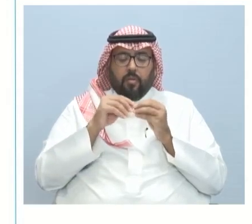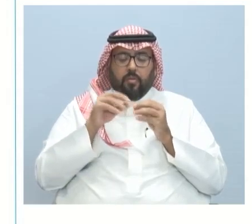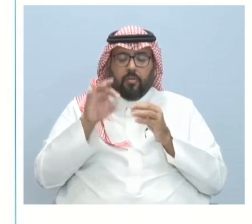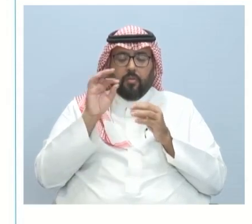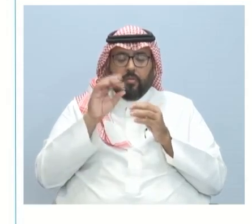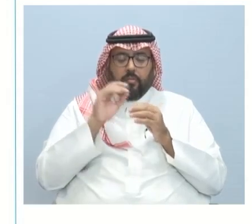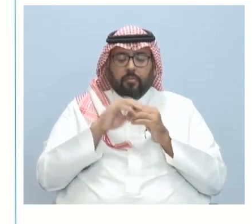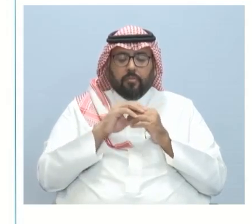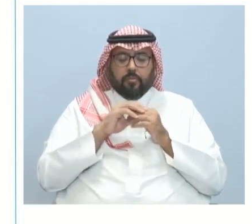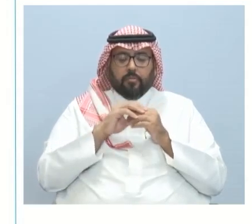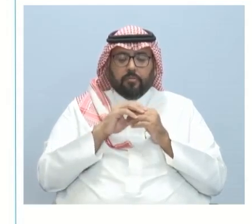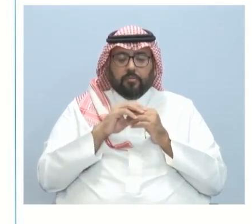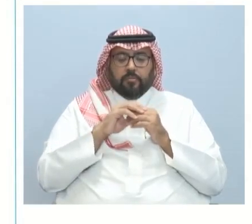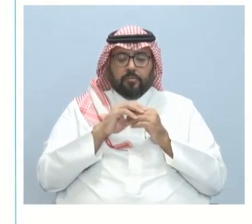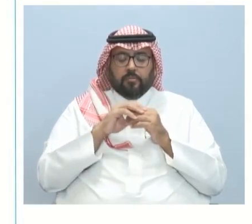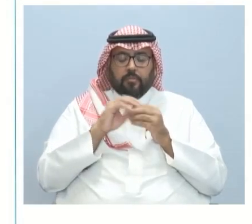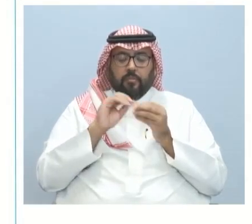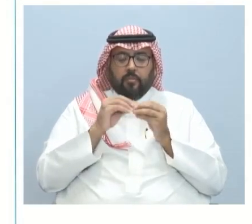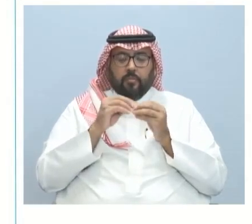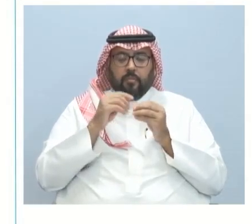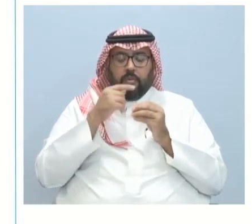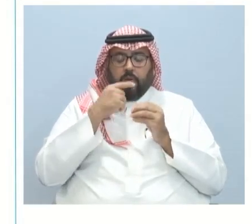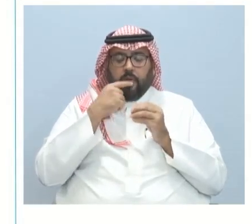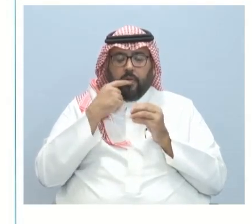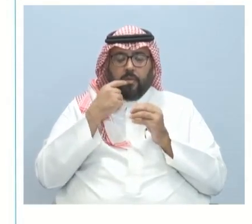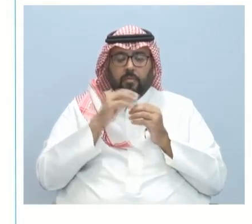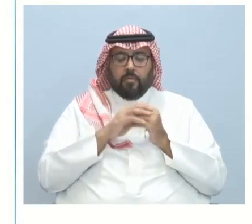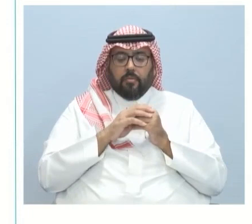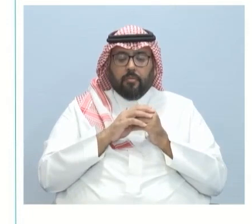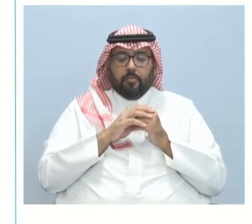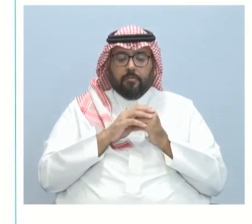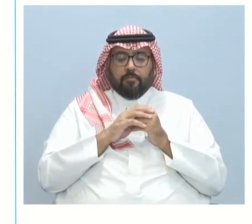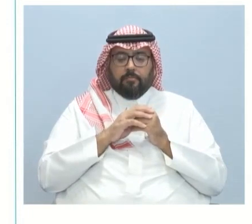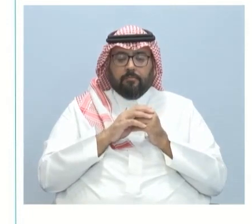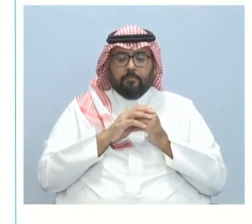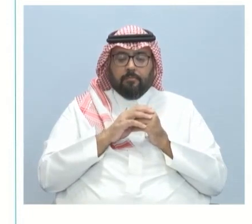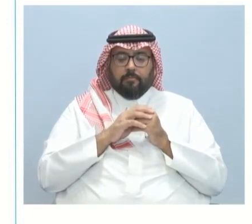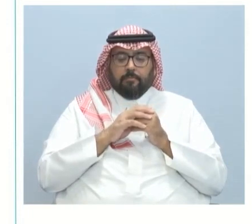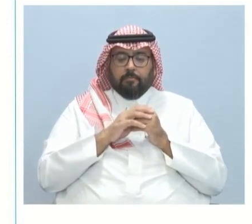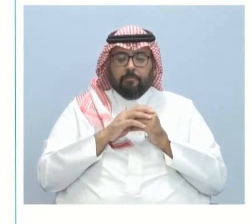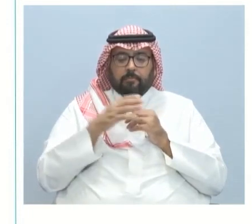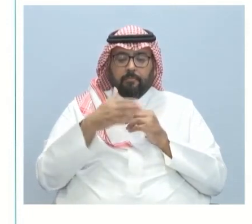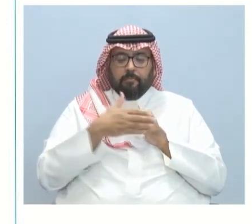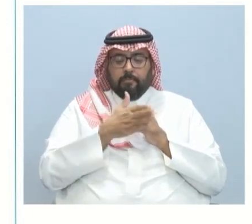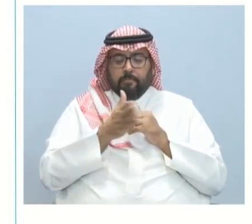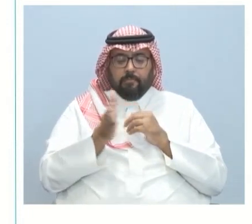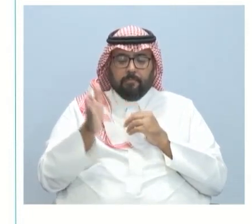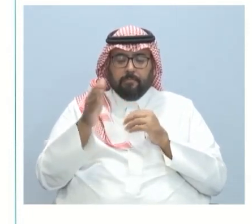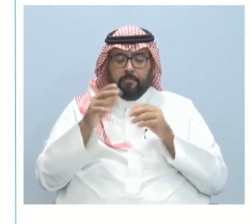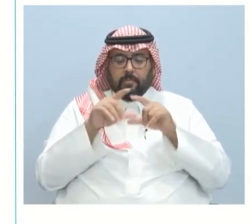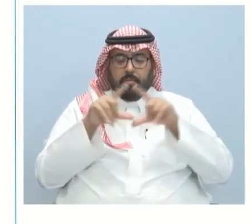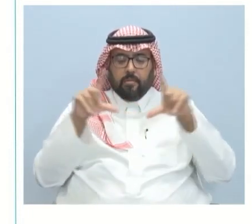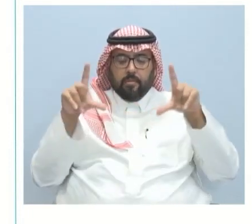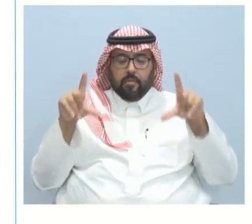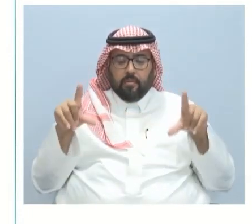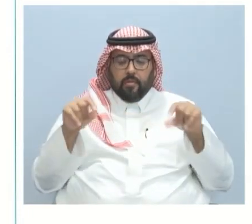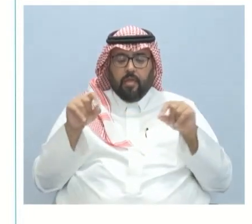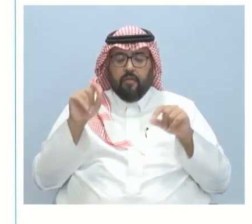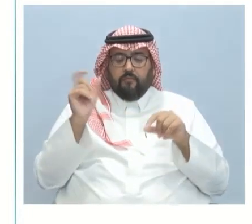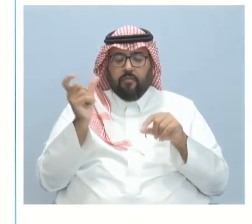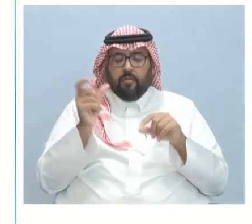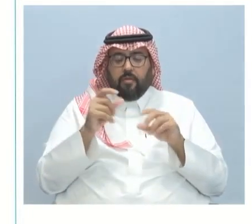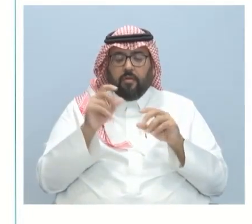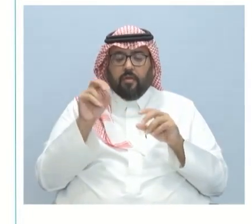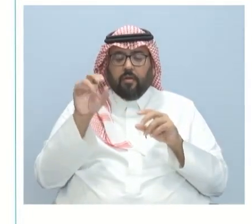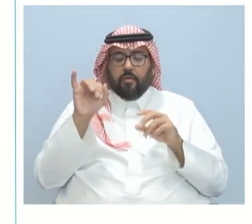اخترته على سبيل المثال اللون الاحمر ساحه اللعب الفن قماش يمكن رسم